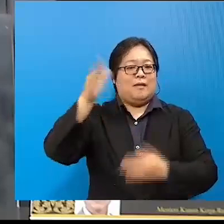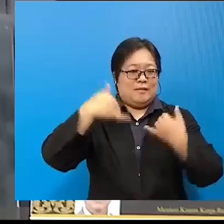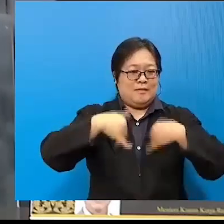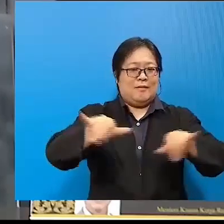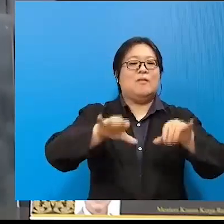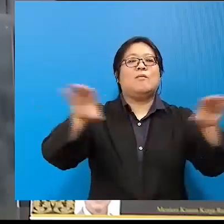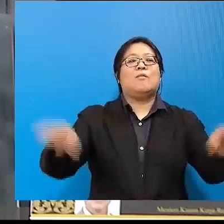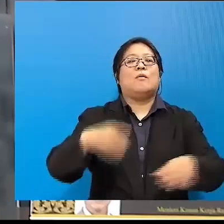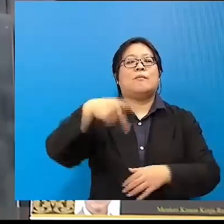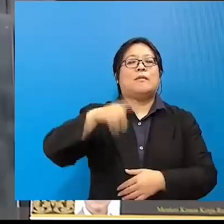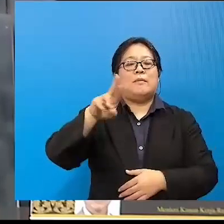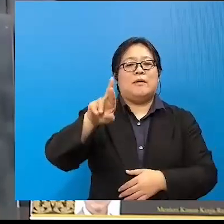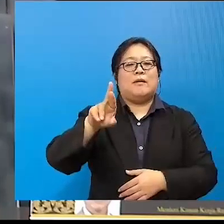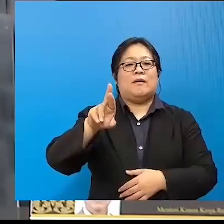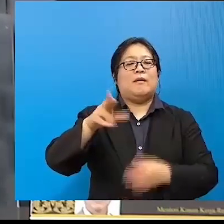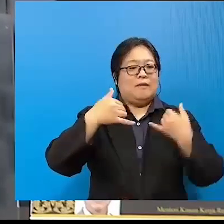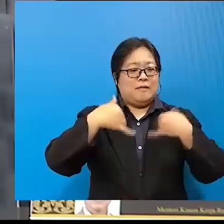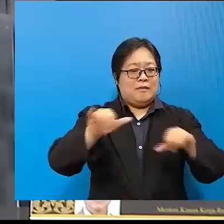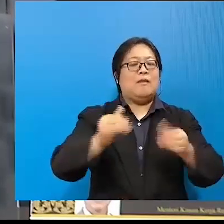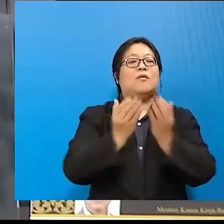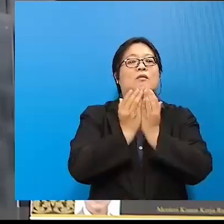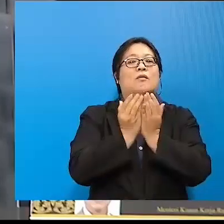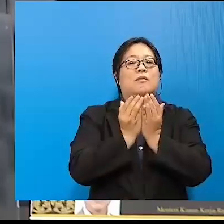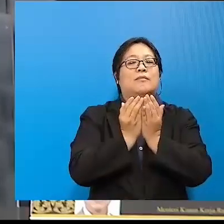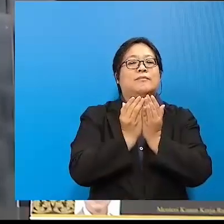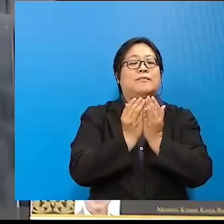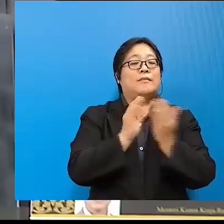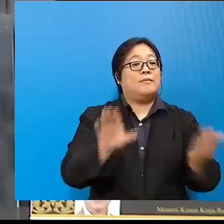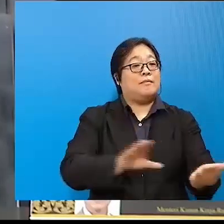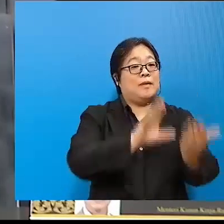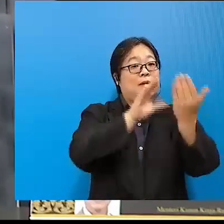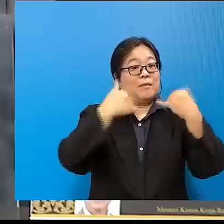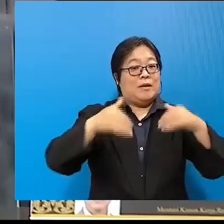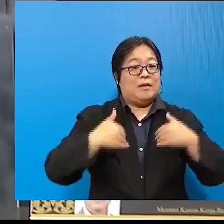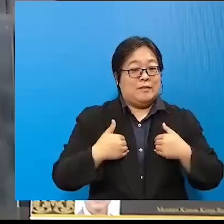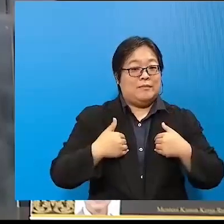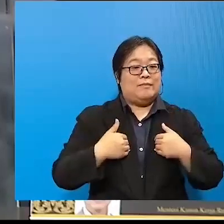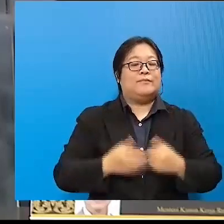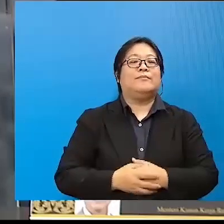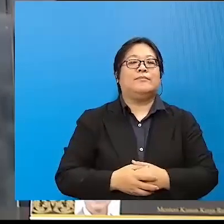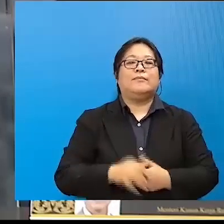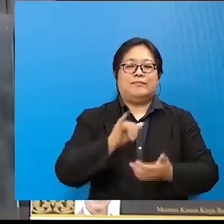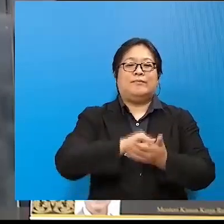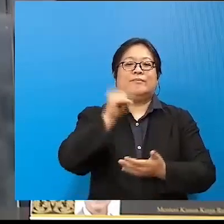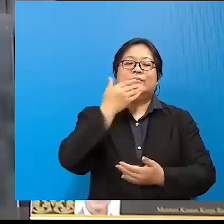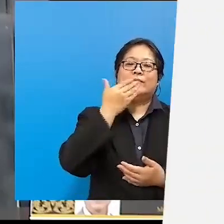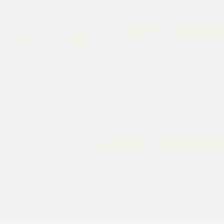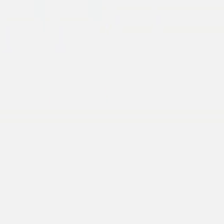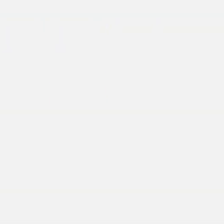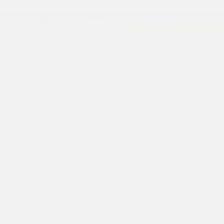masih melaksanakan PDPR selagi sesi persekolahan bersemuka untuk mereka tidak dimulakan. Terima kasih.